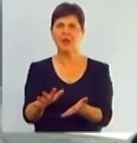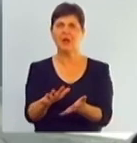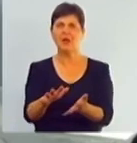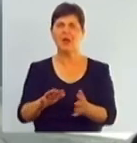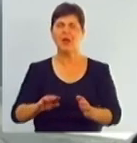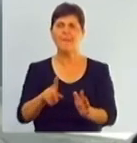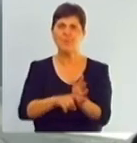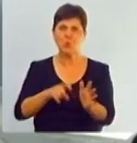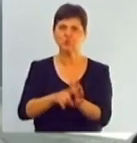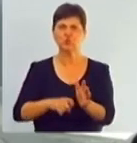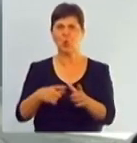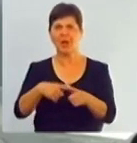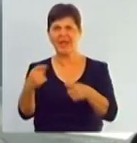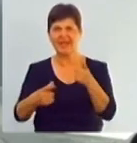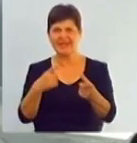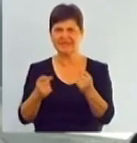спалення листя, особливо в